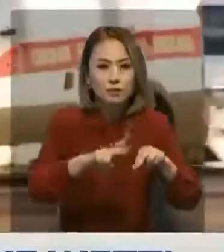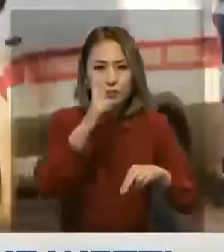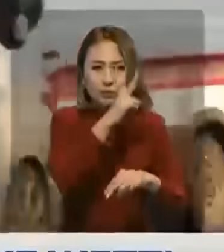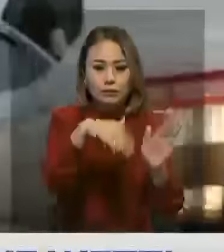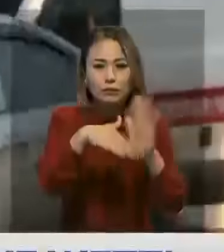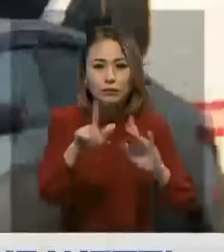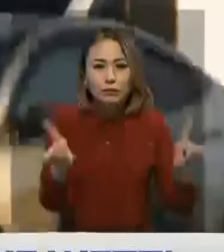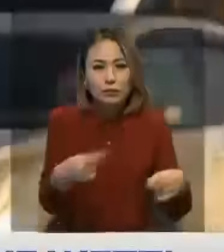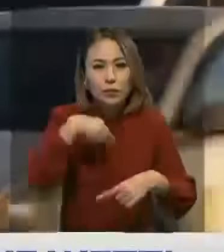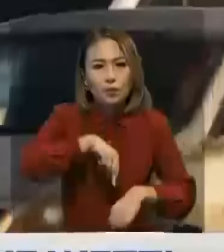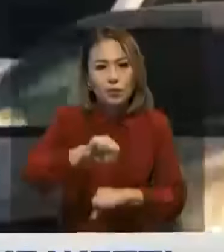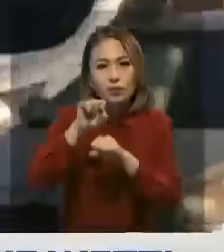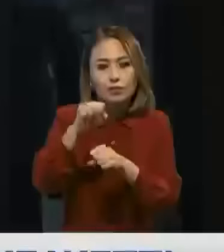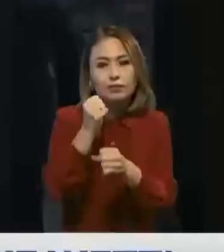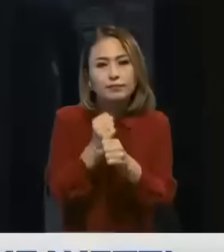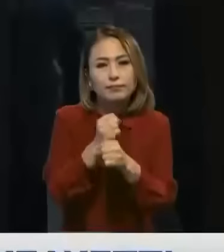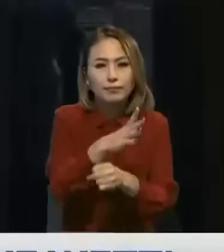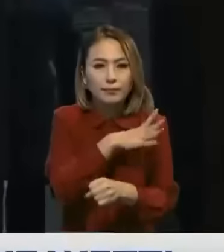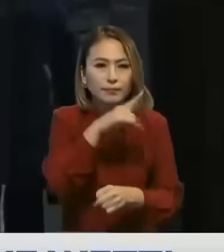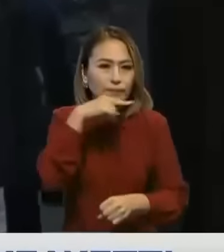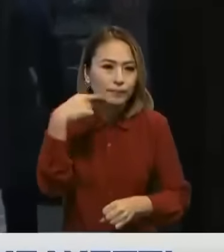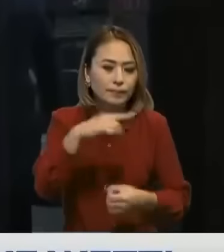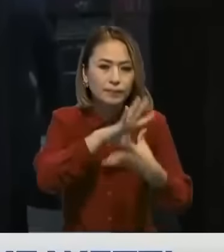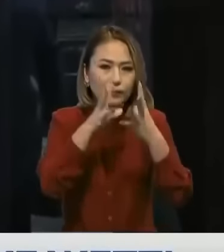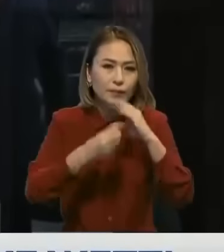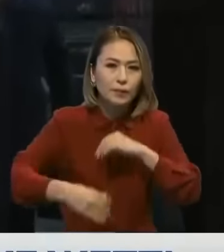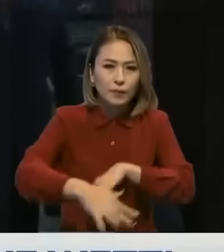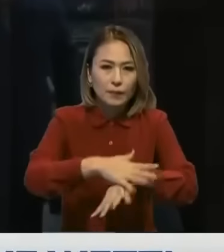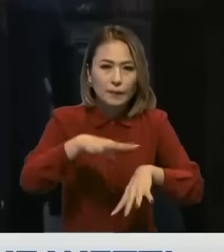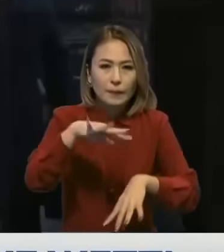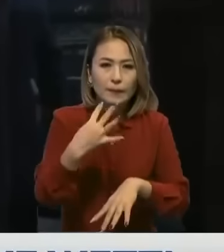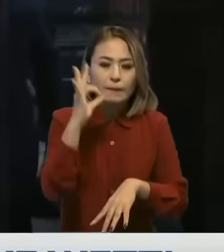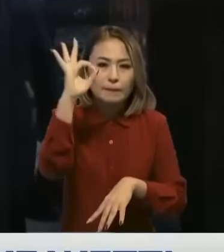жағдайдың жақсаруына ұжымдық иммунитет ықпал еткенін айтады. Ресейде жалпы